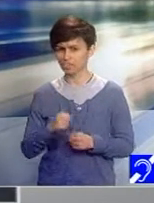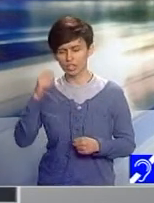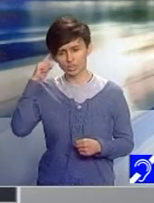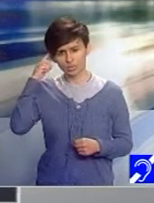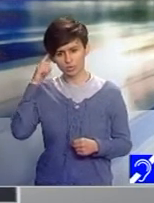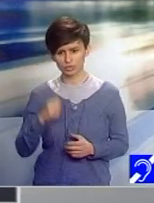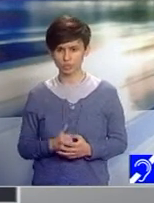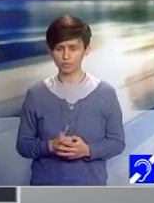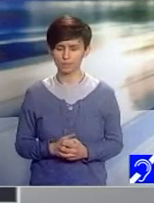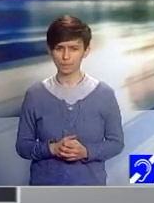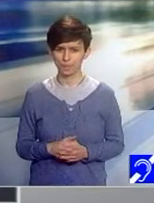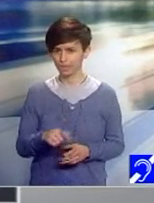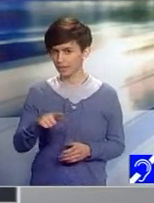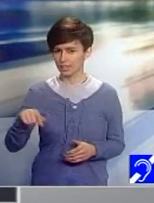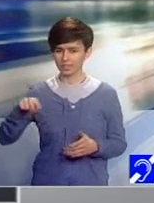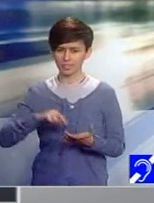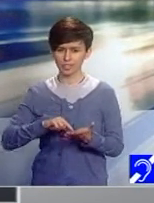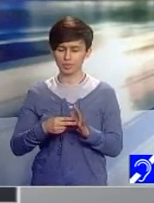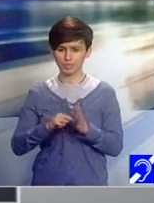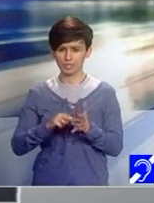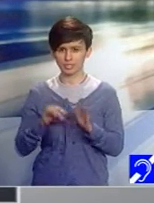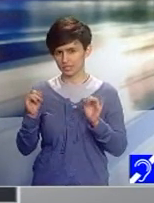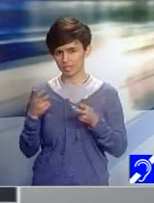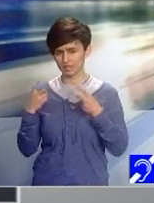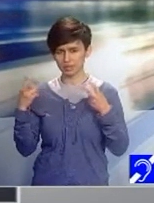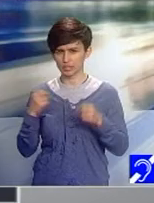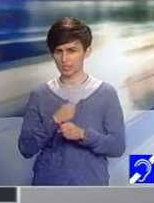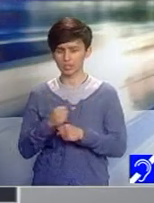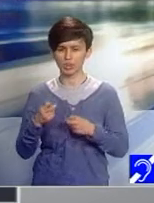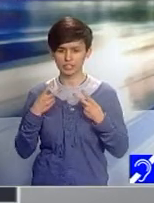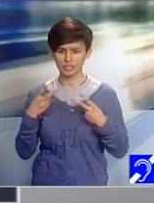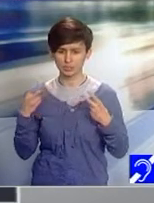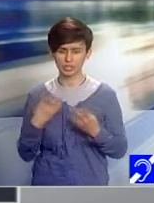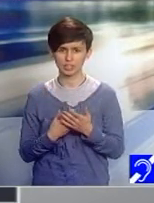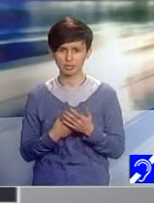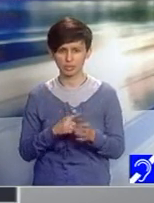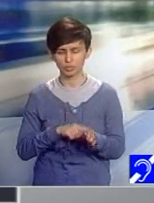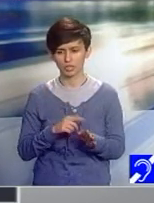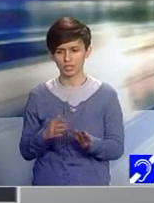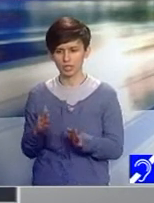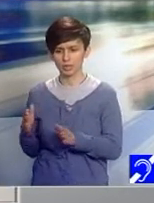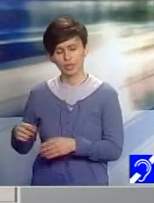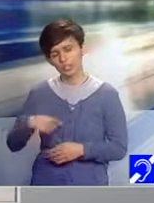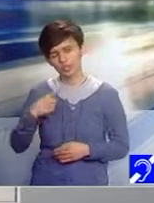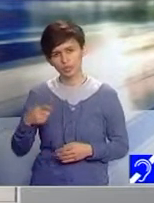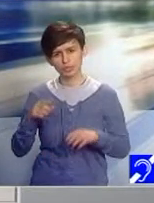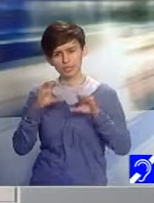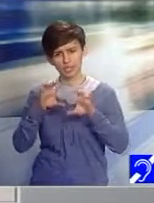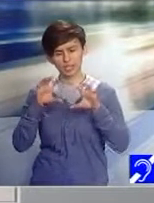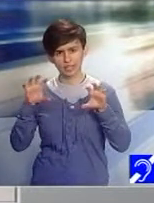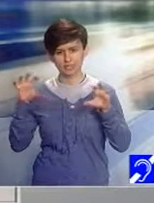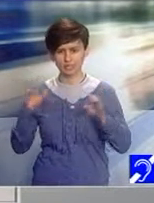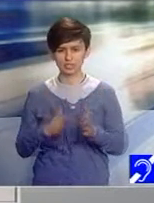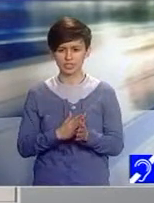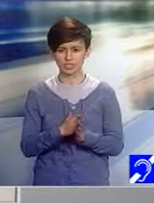Pregătiți niște evenimente foarte importante pentru perioada următoare, expoziții,